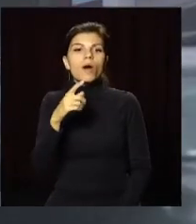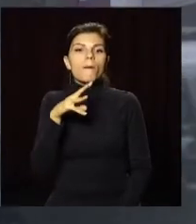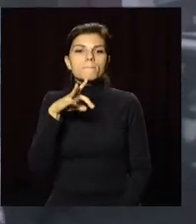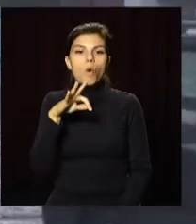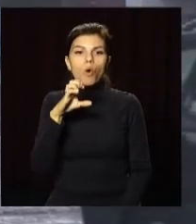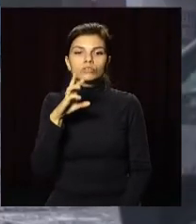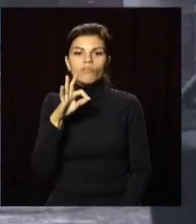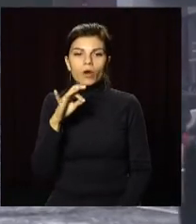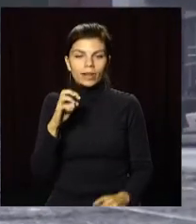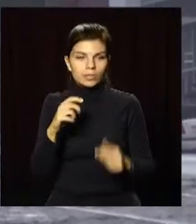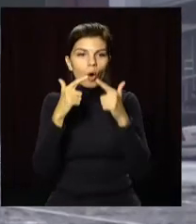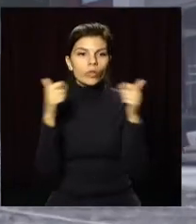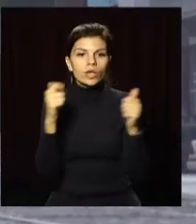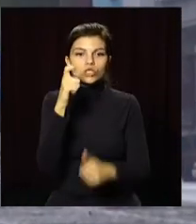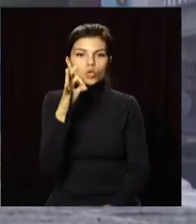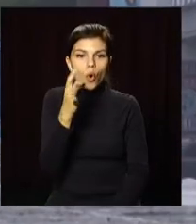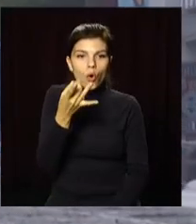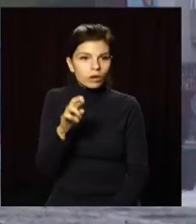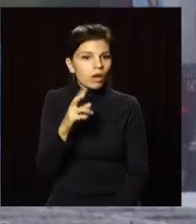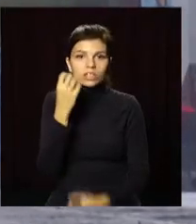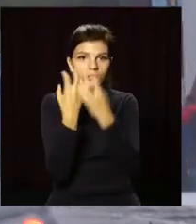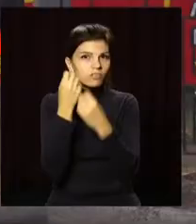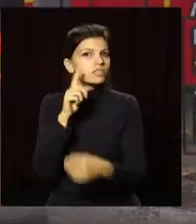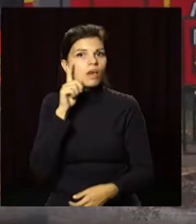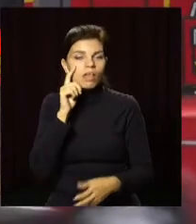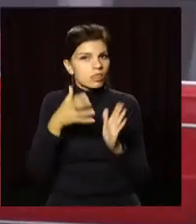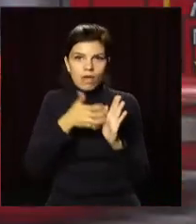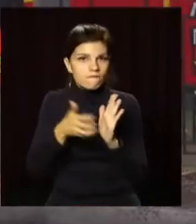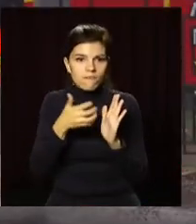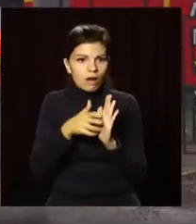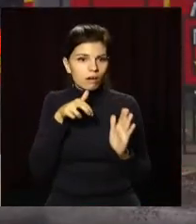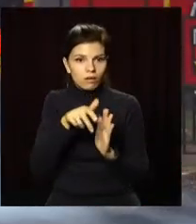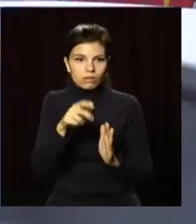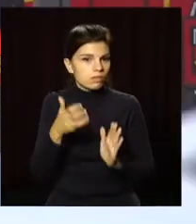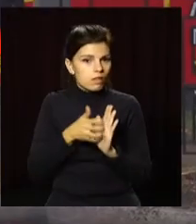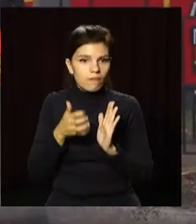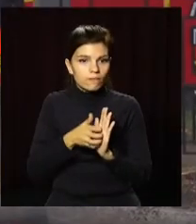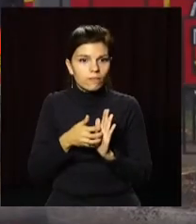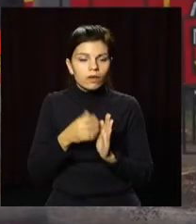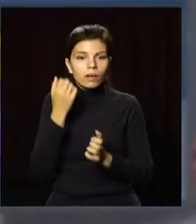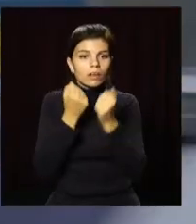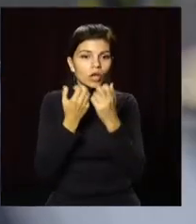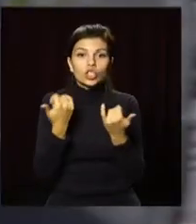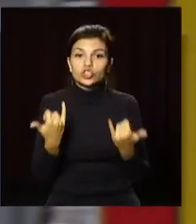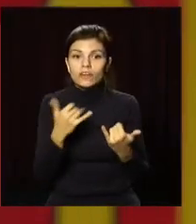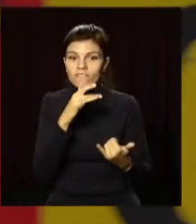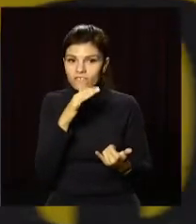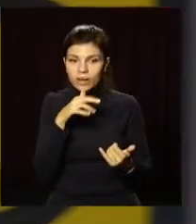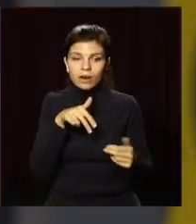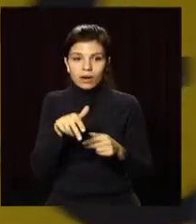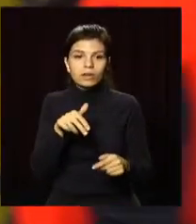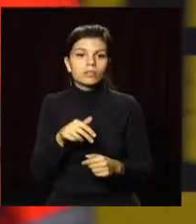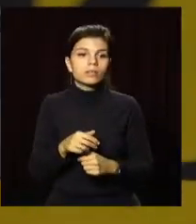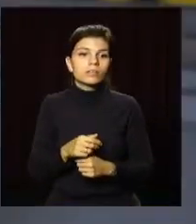вулиця Москворецька, готель «Зоря». Адже не завжди зеленого світла вистачало для проїзду перехрестя. Сучасними світлофорами час безпечного